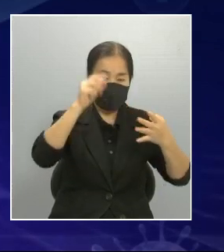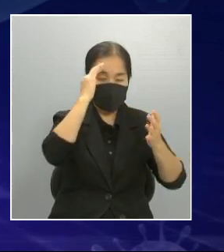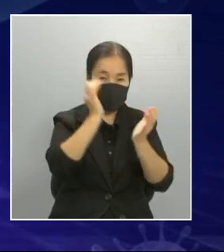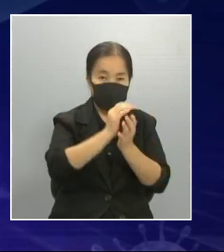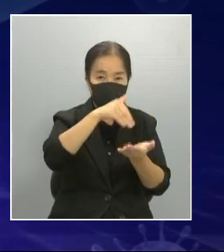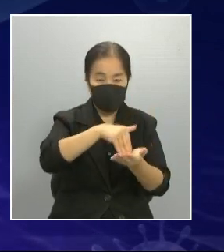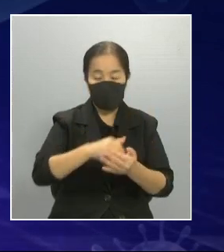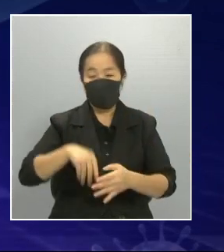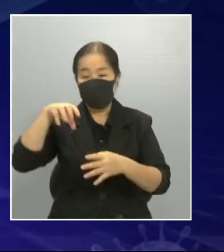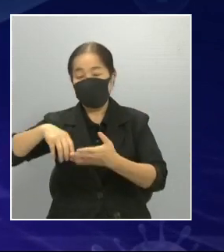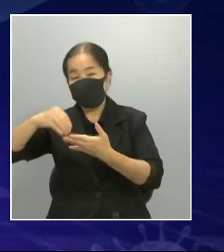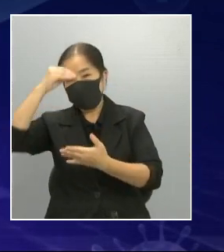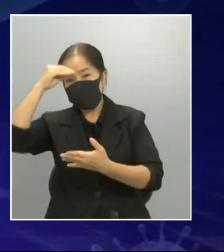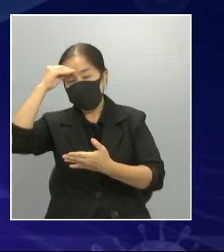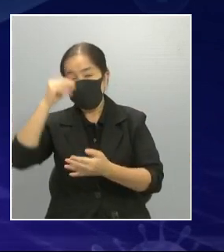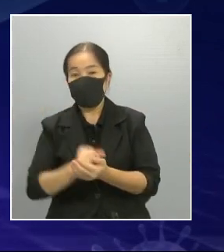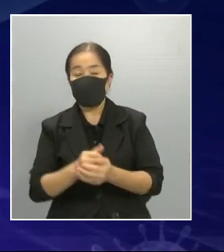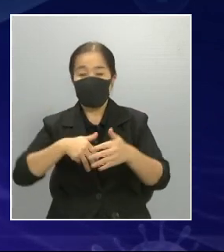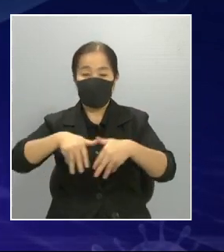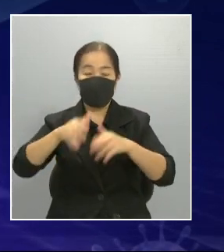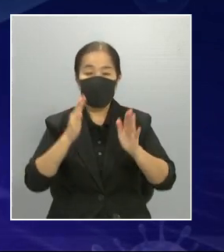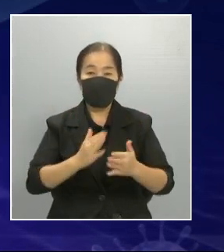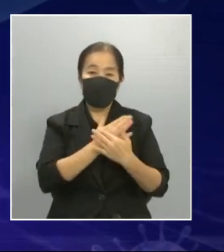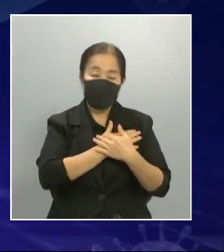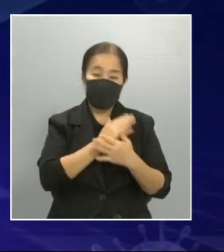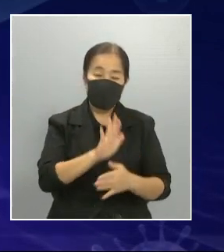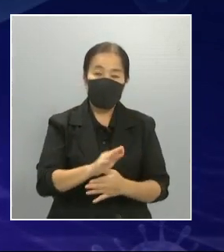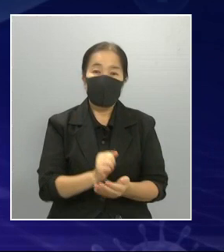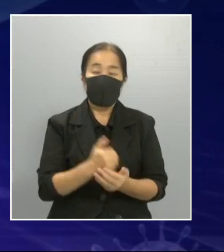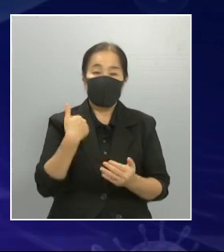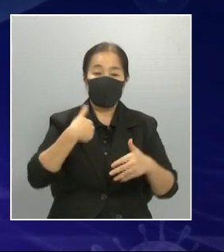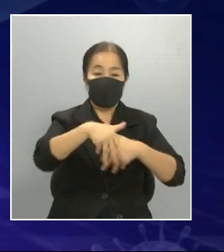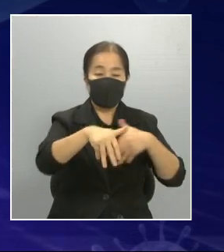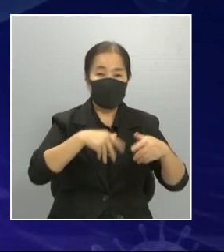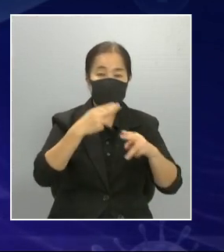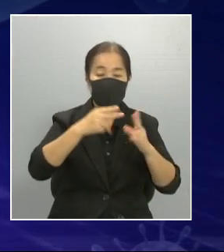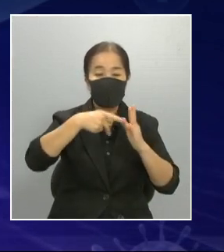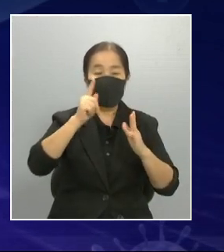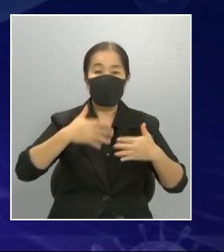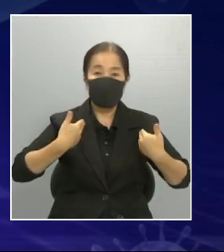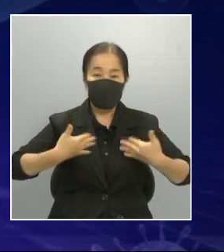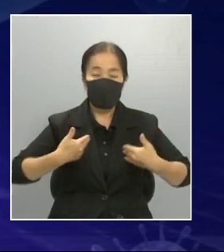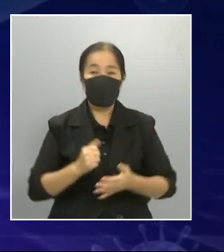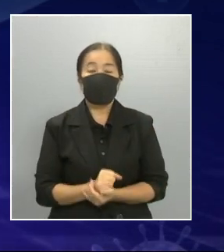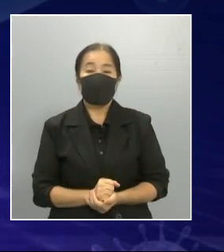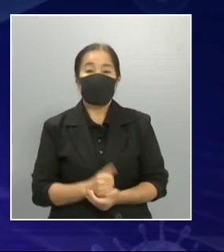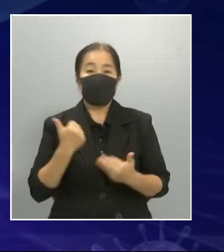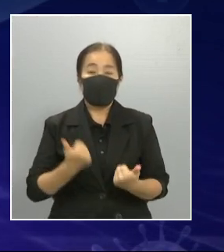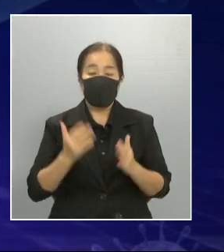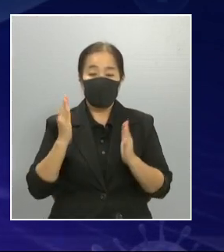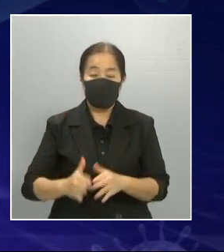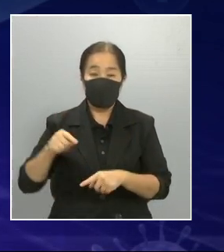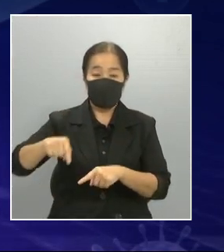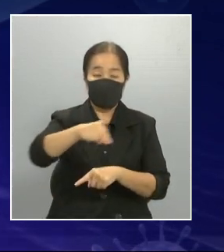ชนกองบัญชาการศึกษาชุมชนคนรักถิ่นแล้วก็ยังมีชุมชนเต็มสุขสันต์นะฮะซึ่งทั้งหมดนะมีผู้อยู่อาศัย